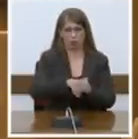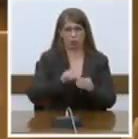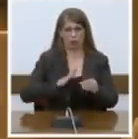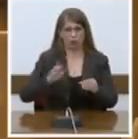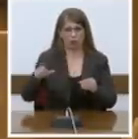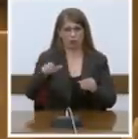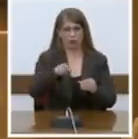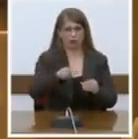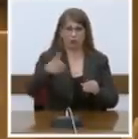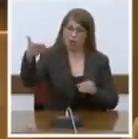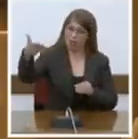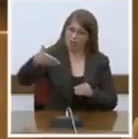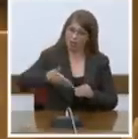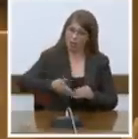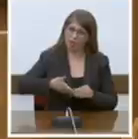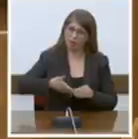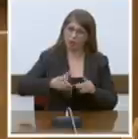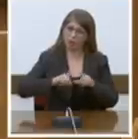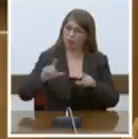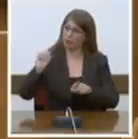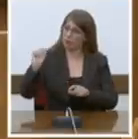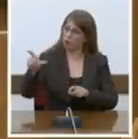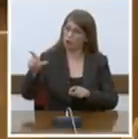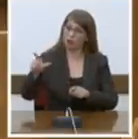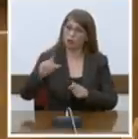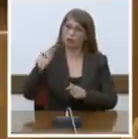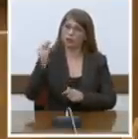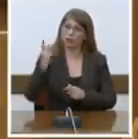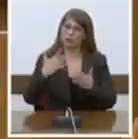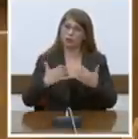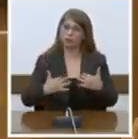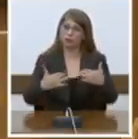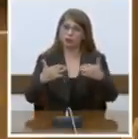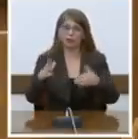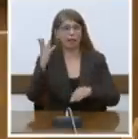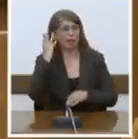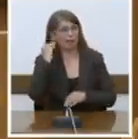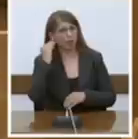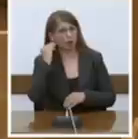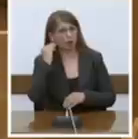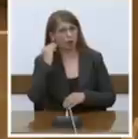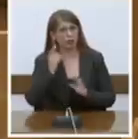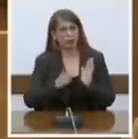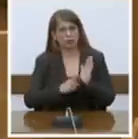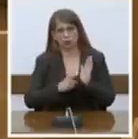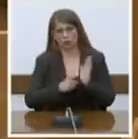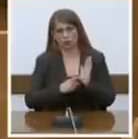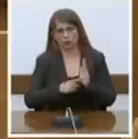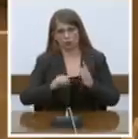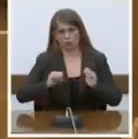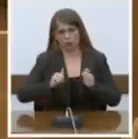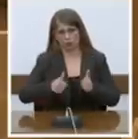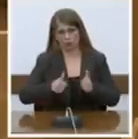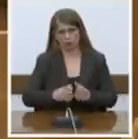θα έρχονται και θα προσκαλούνται στη Βουλή και θα ακούγονται επί των νομοθετικών